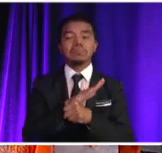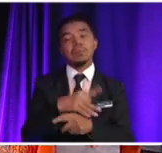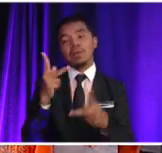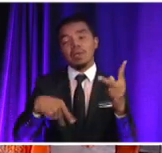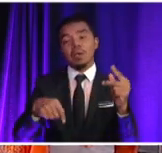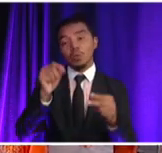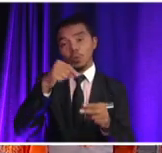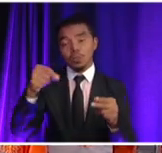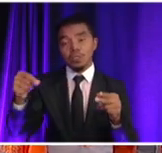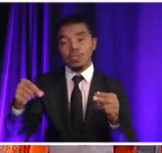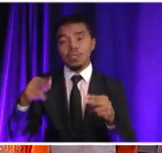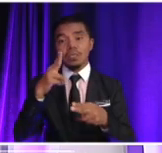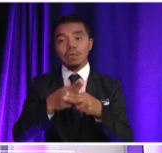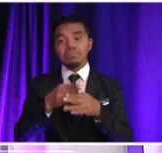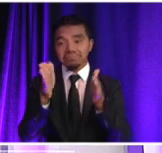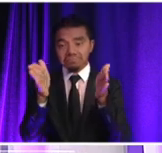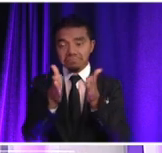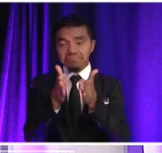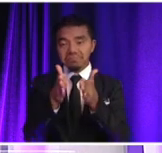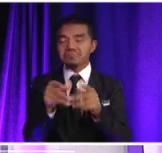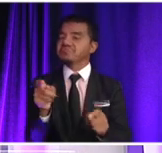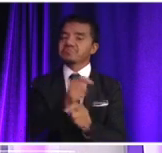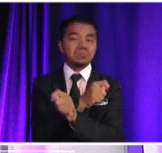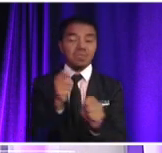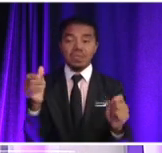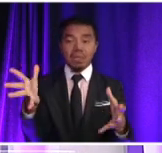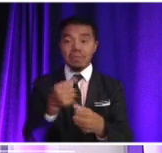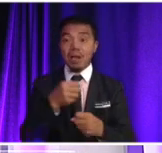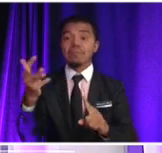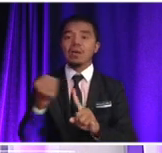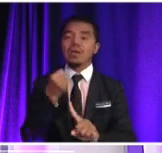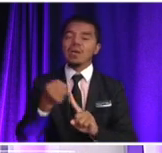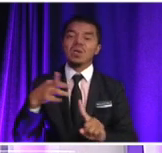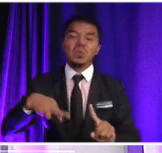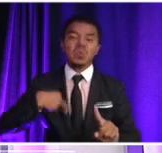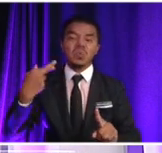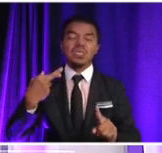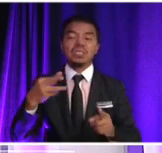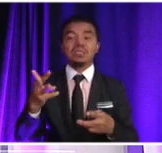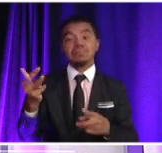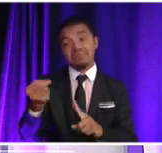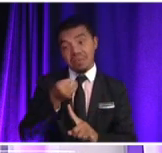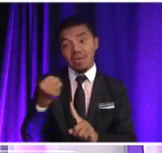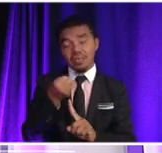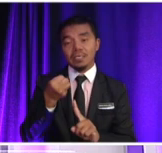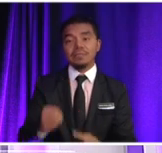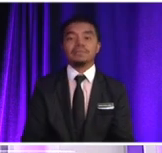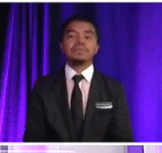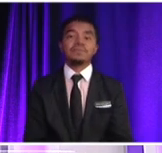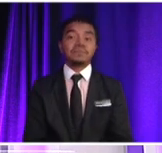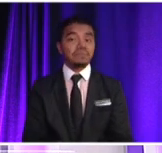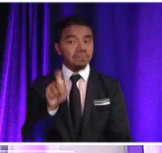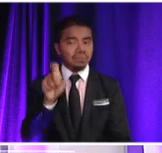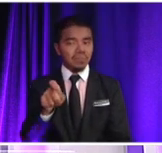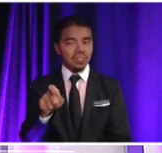tidak diberi marka jadi murid-murid telah kerugian marka pula di situ jadi jangan lupa untuk mengingat tidak mengenal pasti setiap